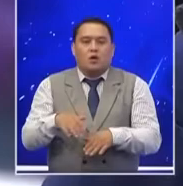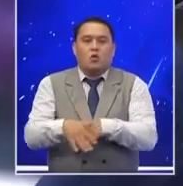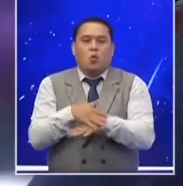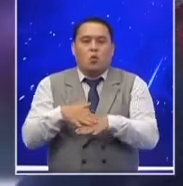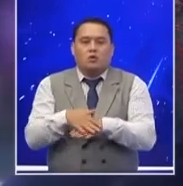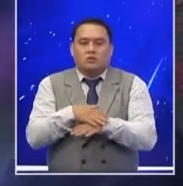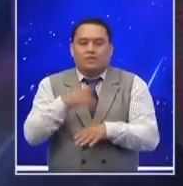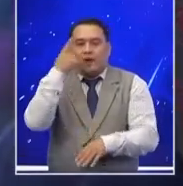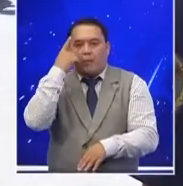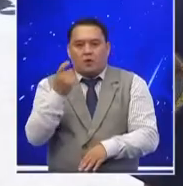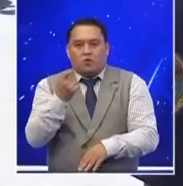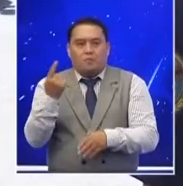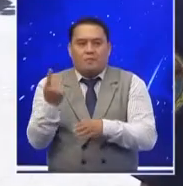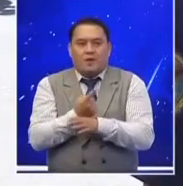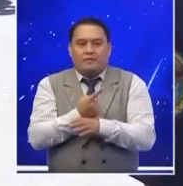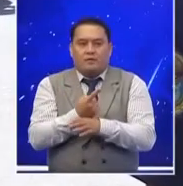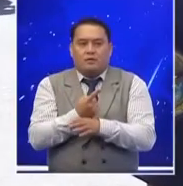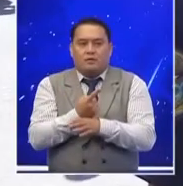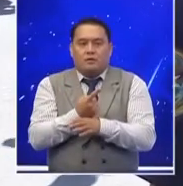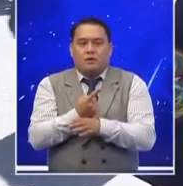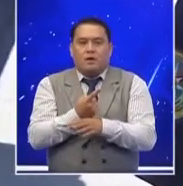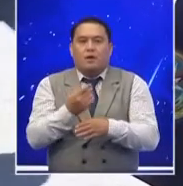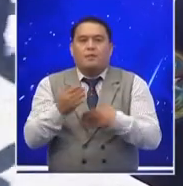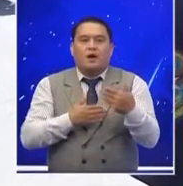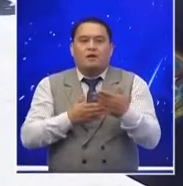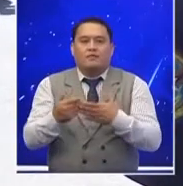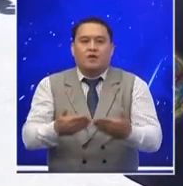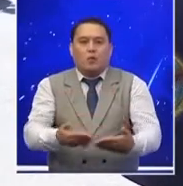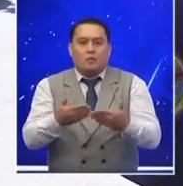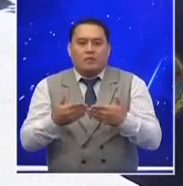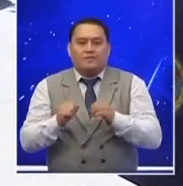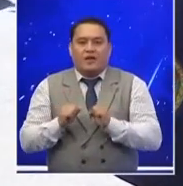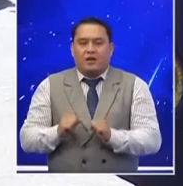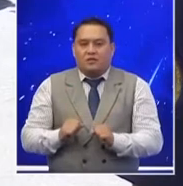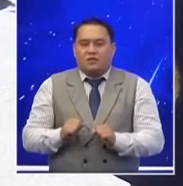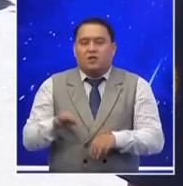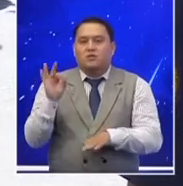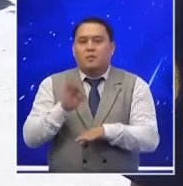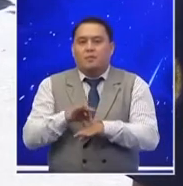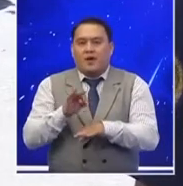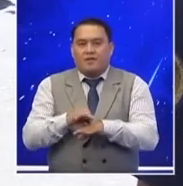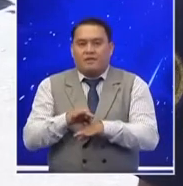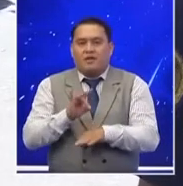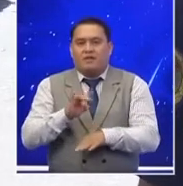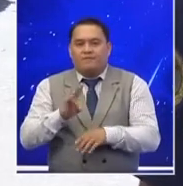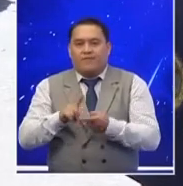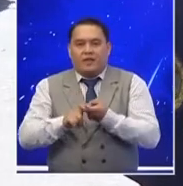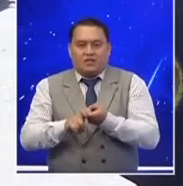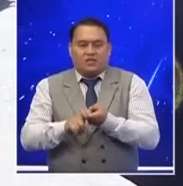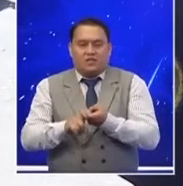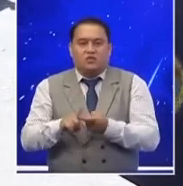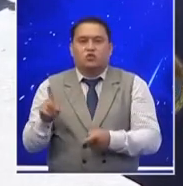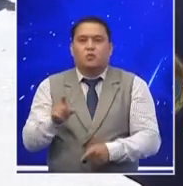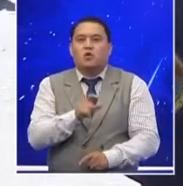идет оповещение. Во-первых, это как профилактическая работа, предотвращение от заболеваемости коронавирусной инфекции. То есть